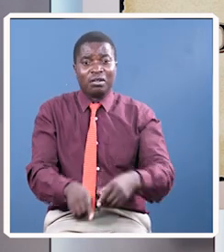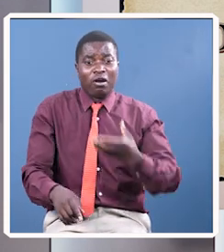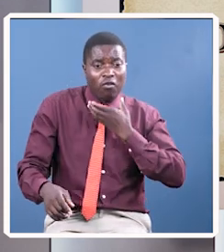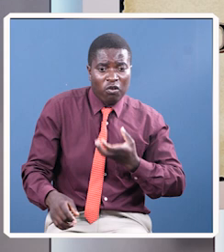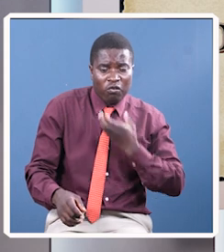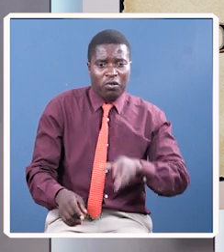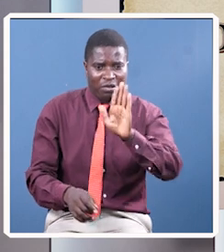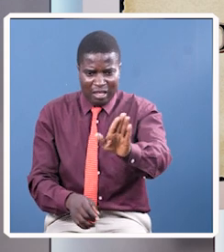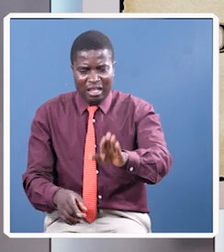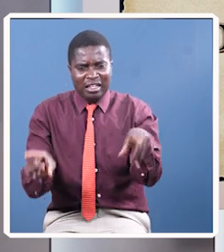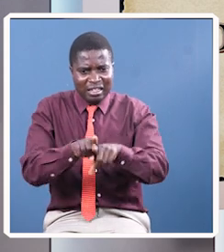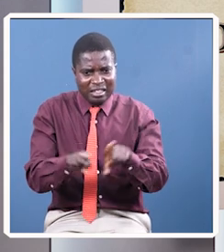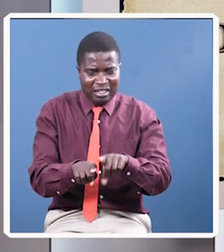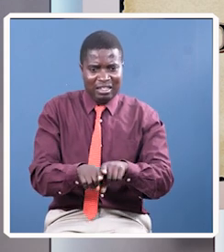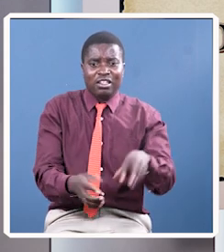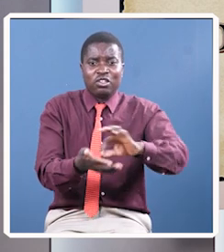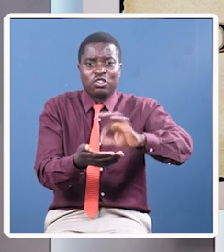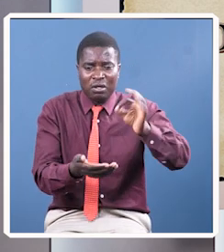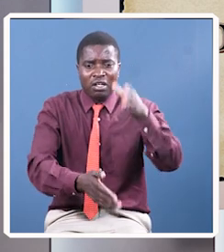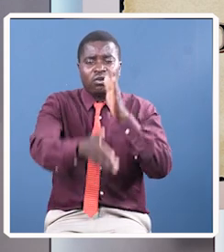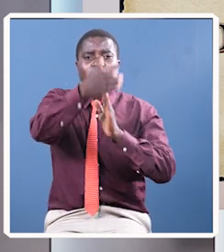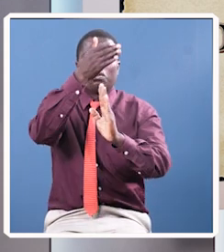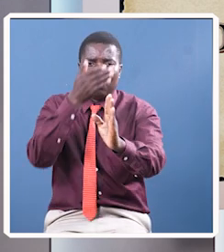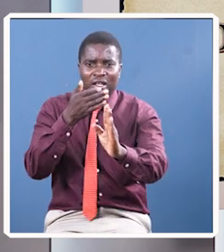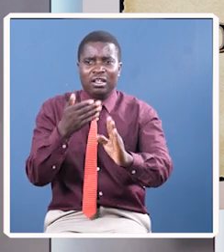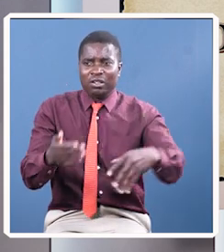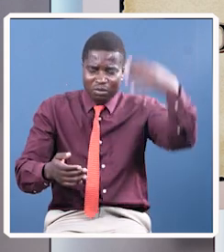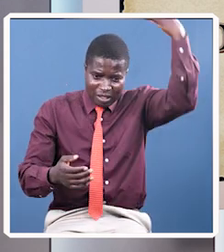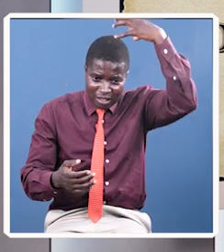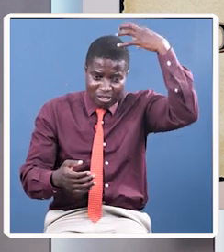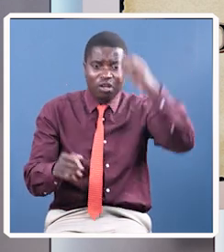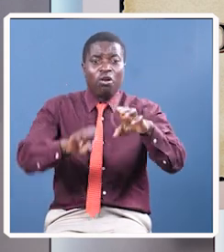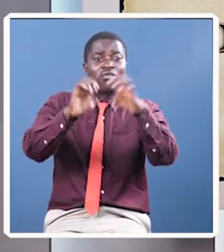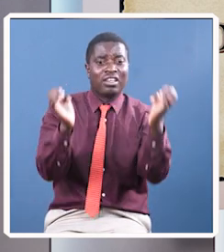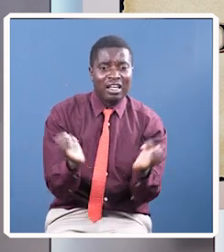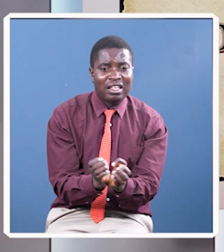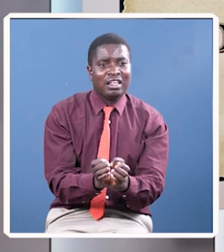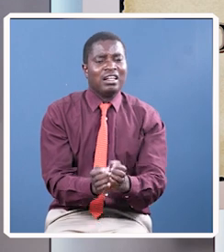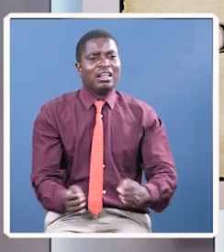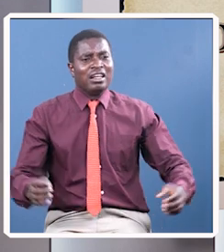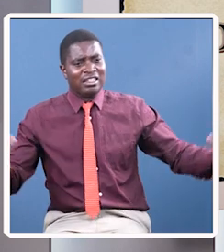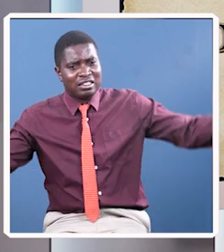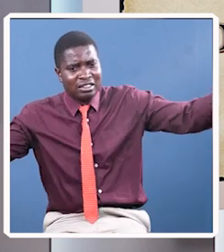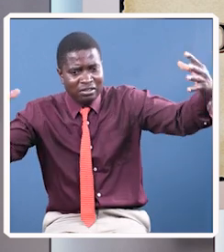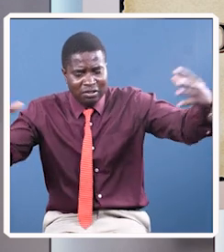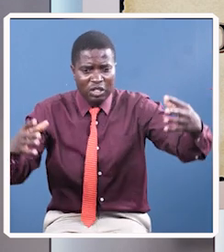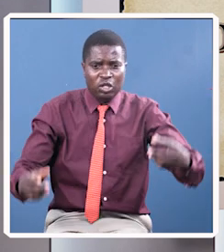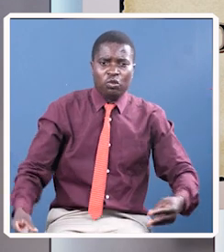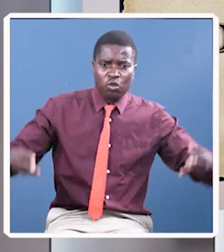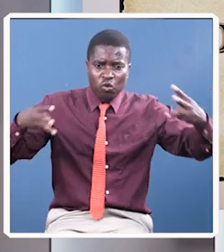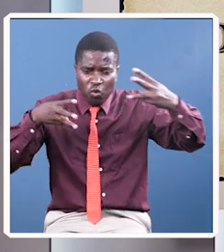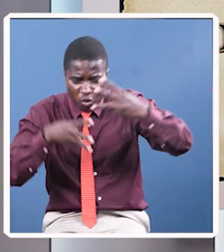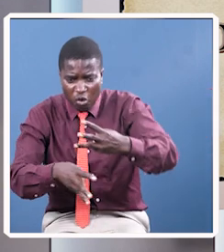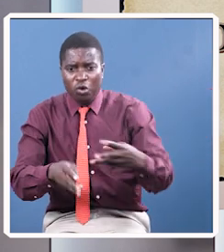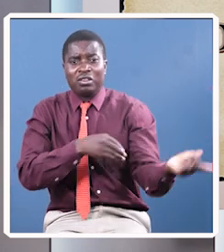zviratidzo, inoenda ivhiri kumadzimambo enyika ichivakokera pakurwa pazuva iro guru raMwari, the battle of